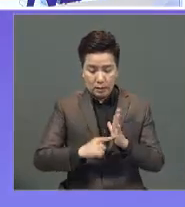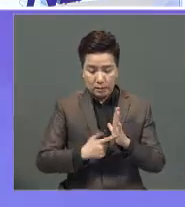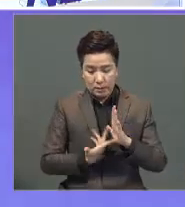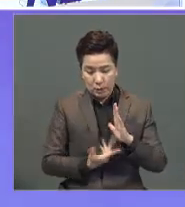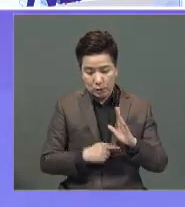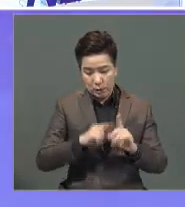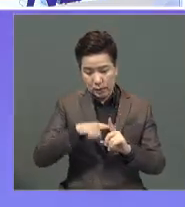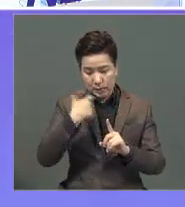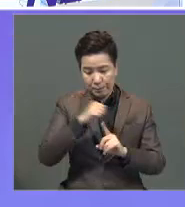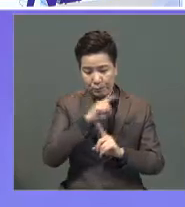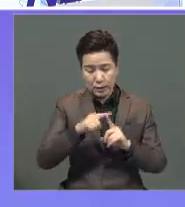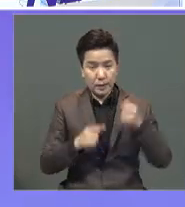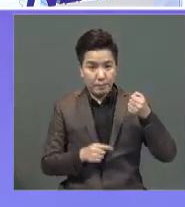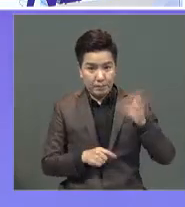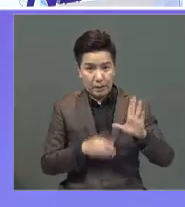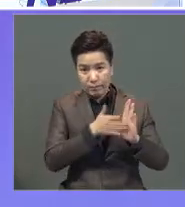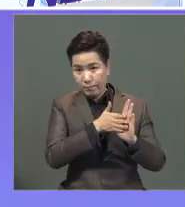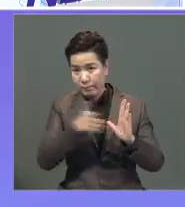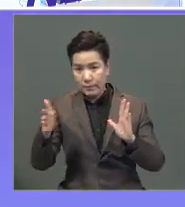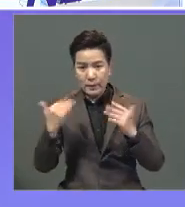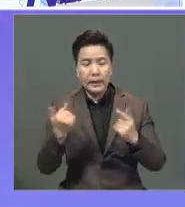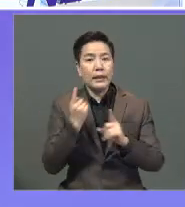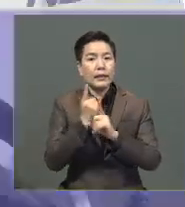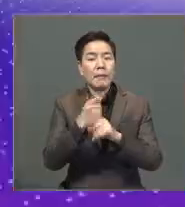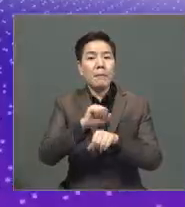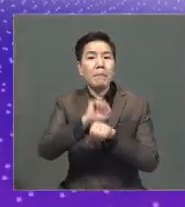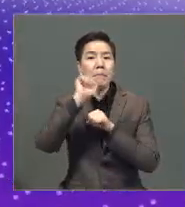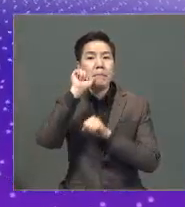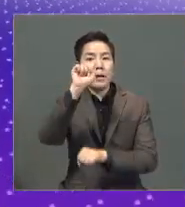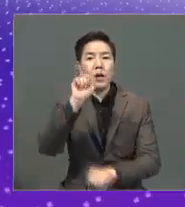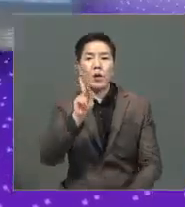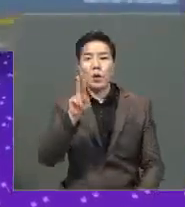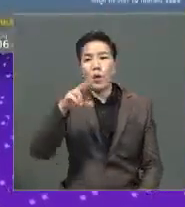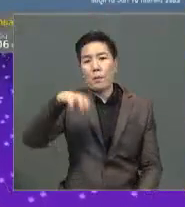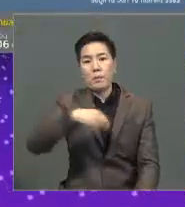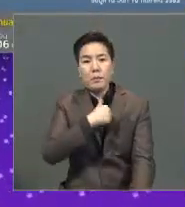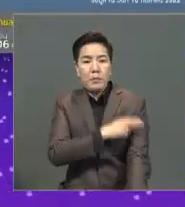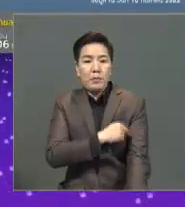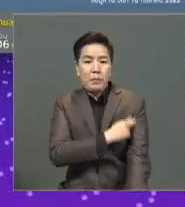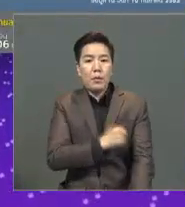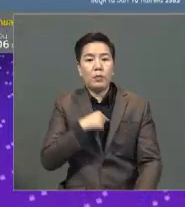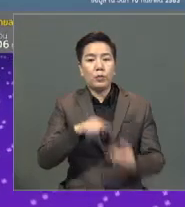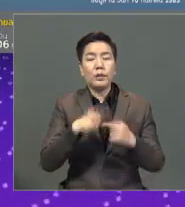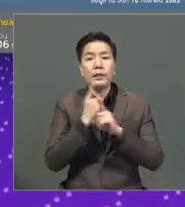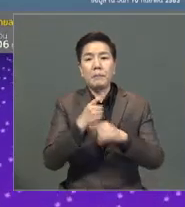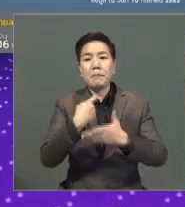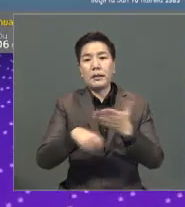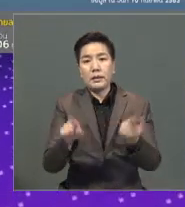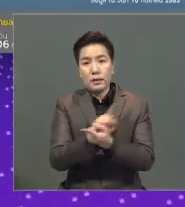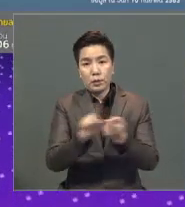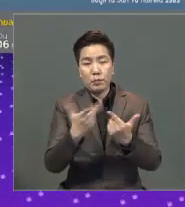ตั้งแต่ 15ตุลาคมนี้เป็นต้นไปซึ่งนี่ก็เป็นไปตามประกาศของกรมการแพทย์กับตามพระราชบัญญัติประกันสังคม